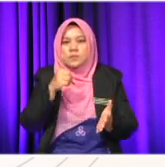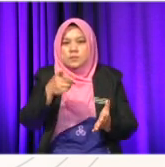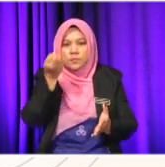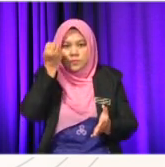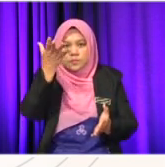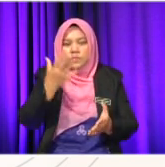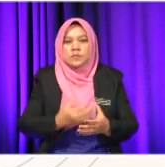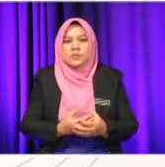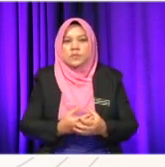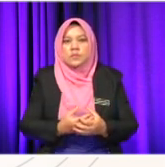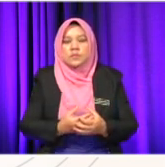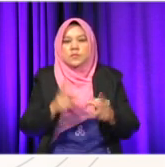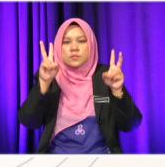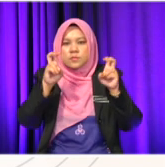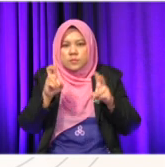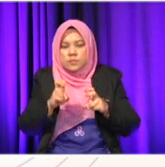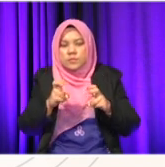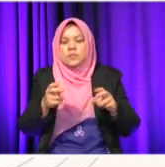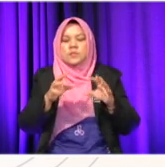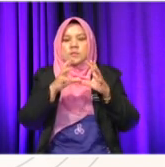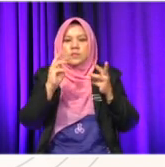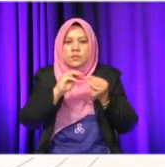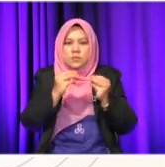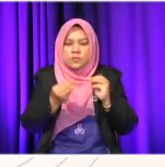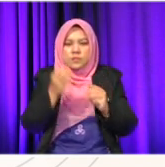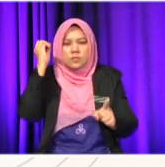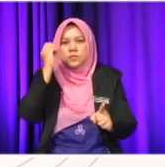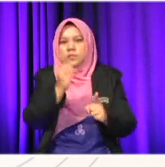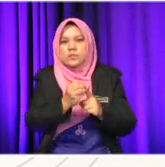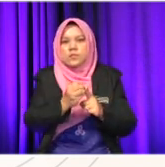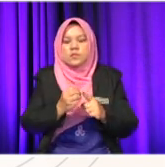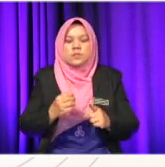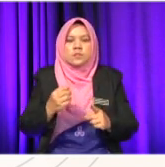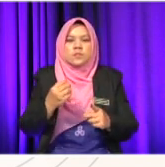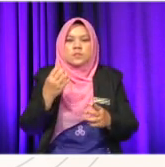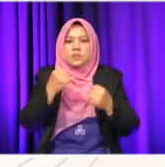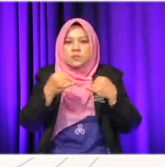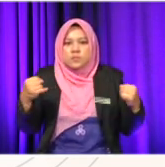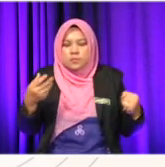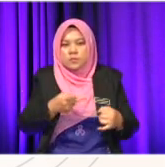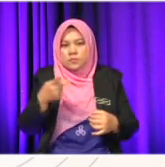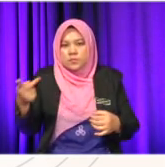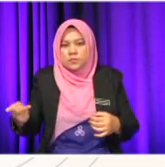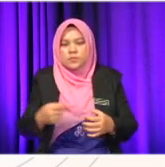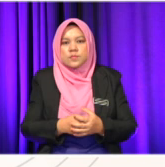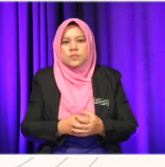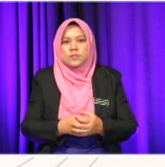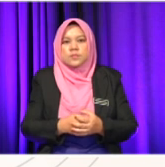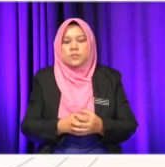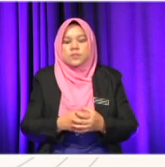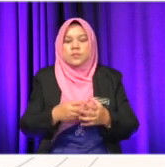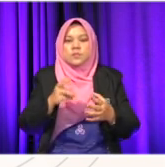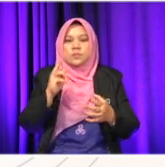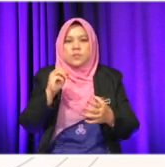yang ini semua nih tajuk pernyataan masalah objektif Scope kerja sasaran pengguna jenis produk mood persemahan